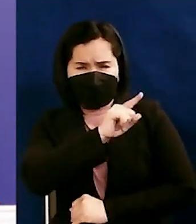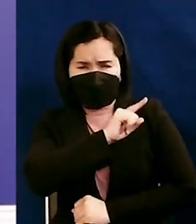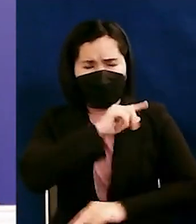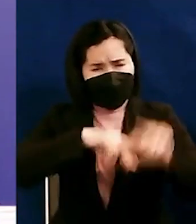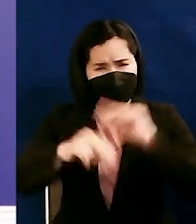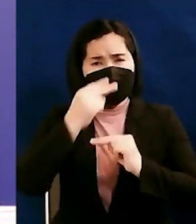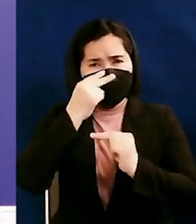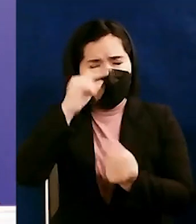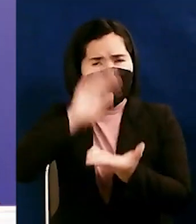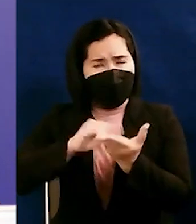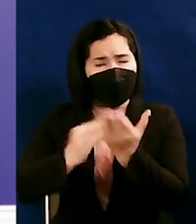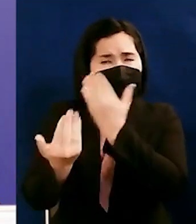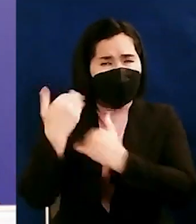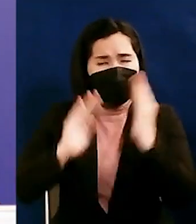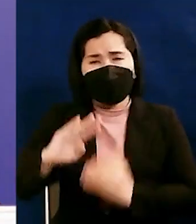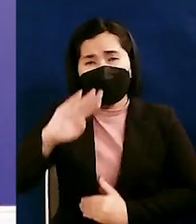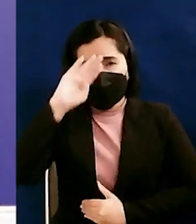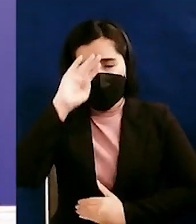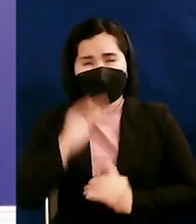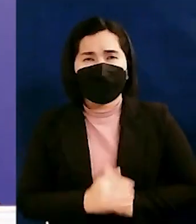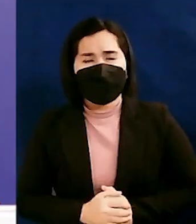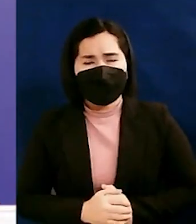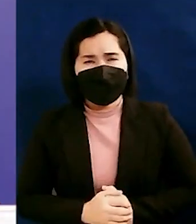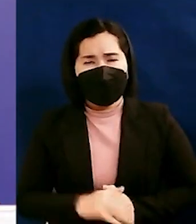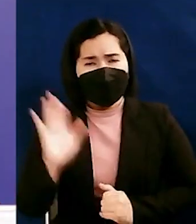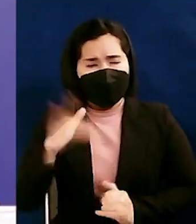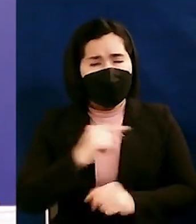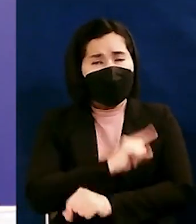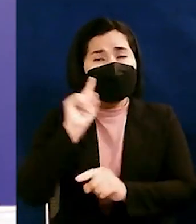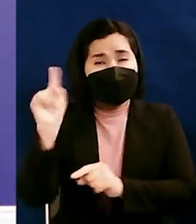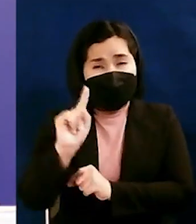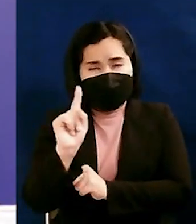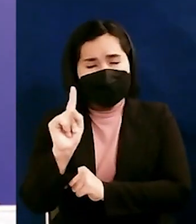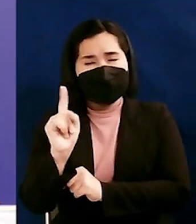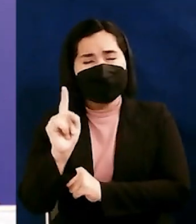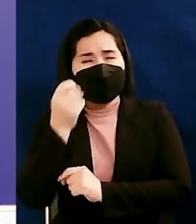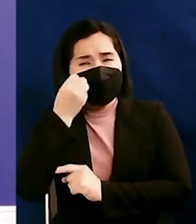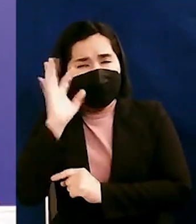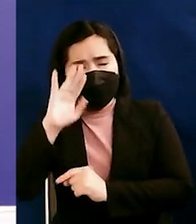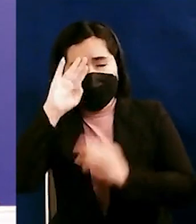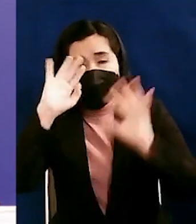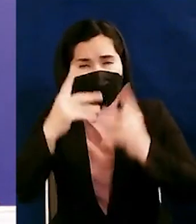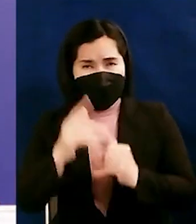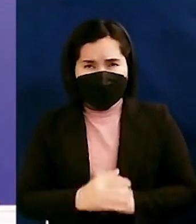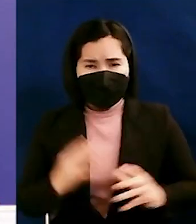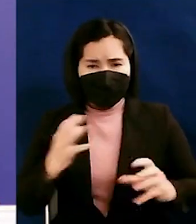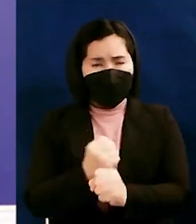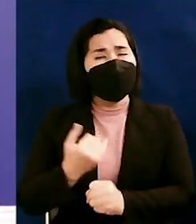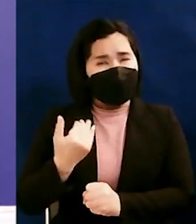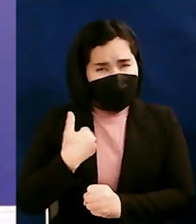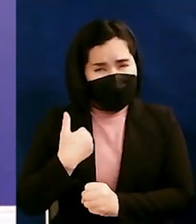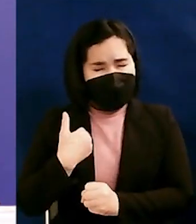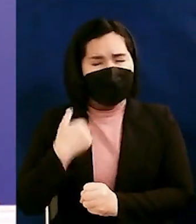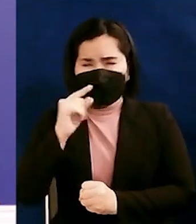นเนี่ยหลังจากที่มีการดิสชาร์ตออกจากโรงพยาบาลแล้วเนี่ยได้มีการสรุปชาร์ตแล้วหรือยังชาร์ตนี้เป็น